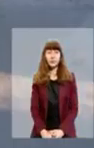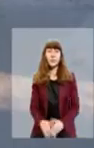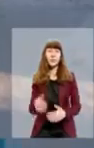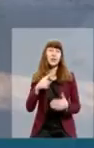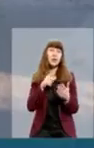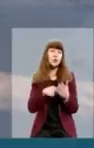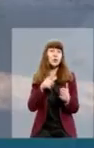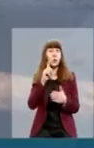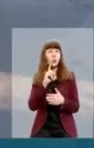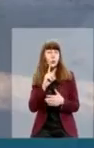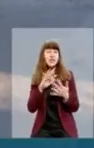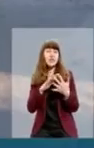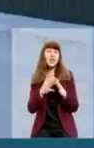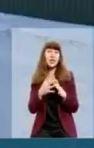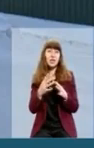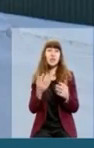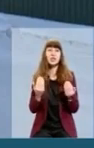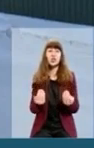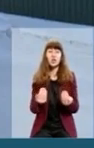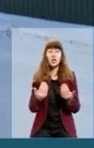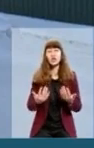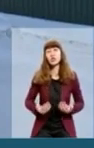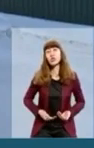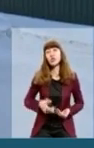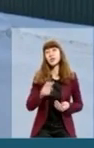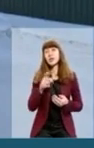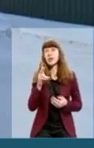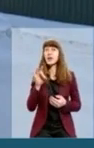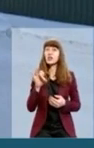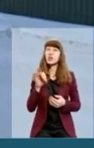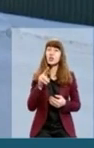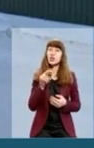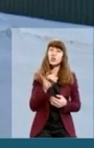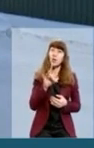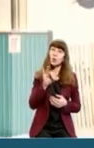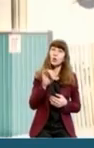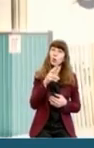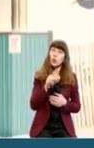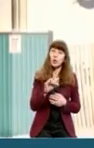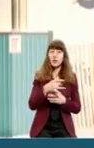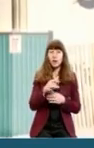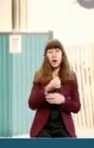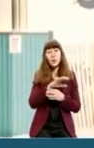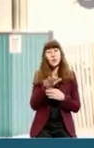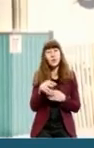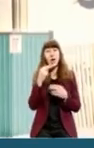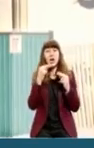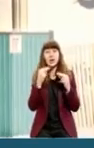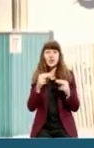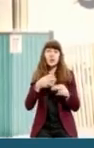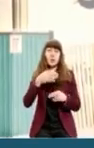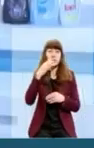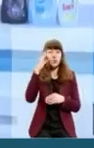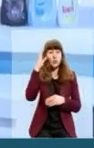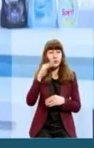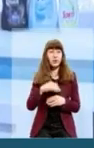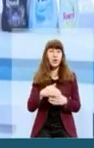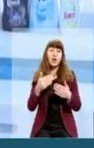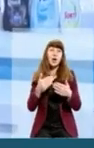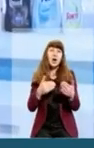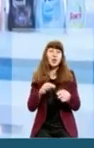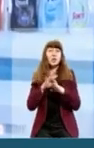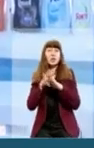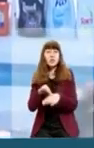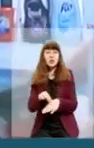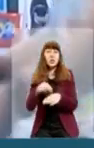городской Комфорт в сельской местности теперь жители новонеженники аулюкольского района обеспеченные качественные питьевой водой раньше